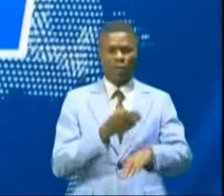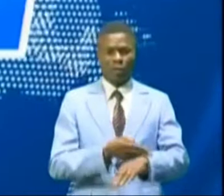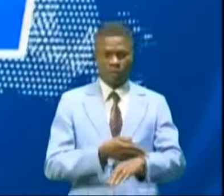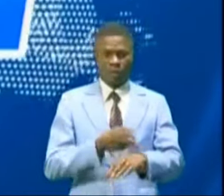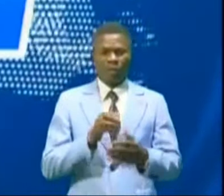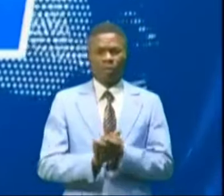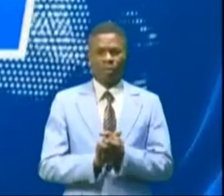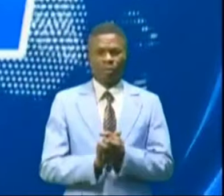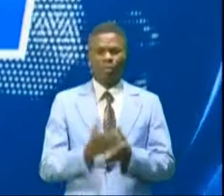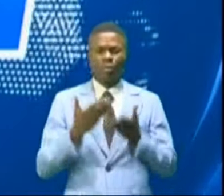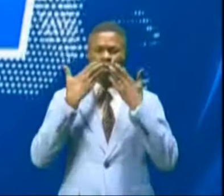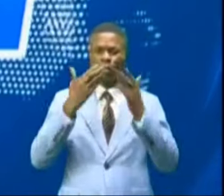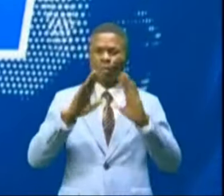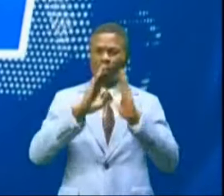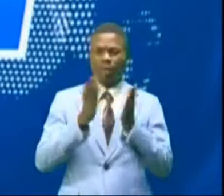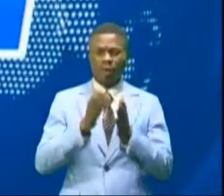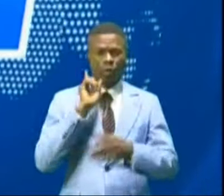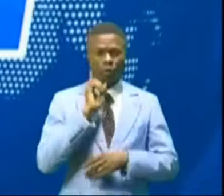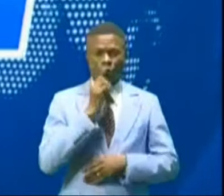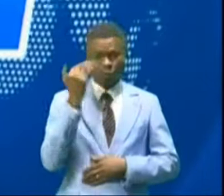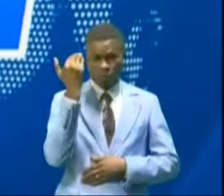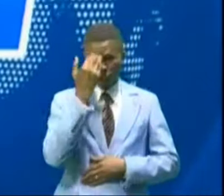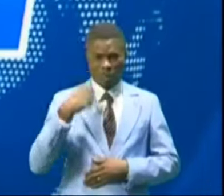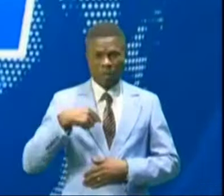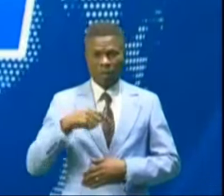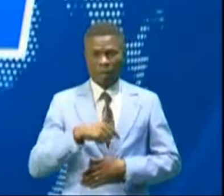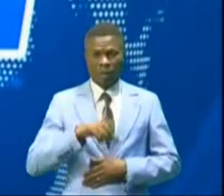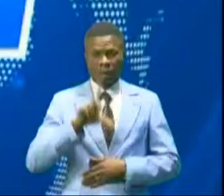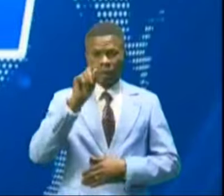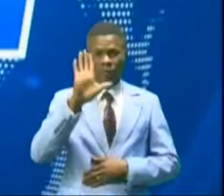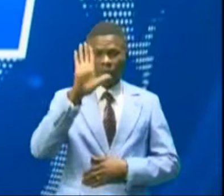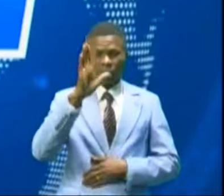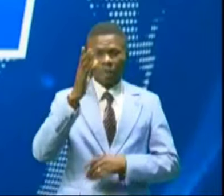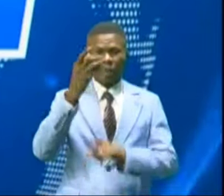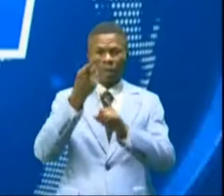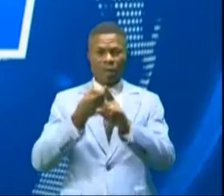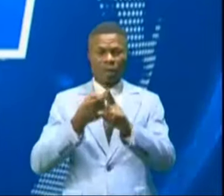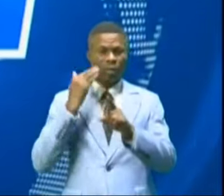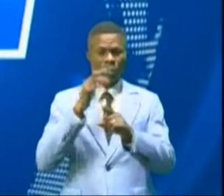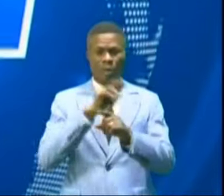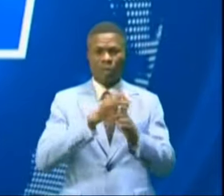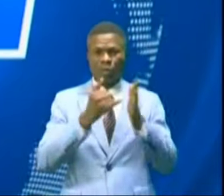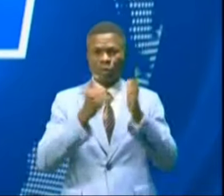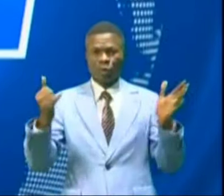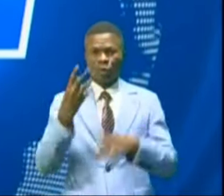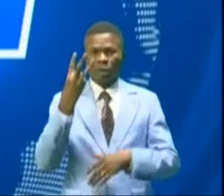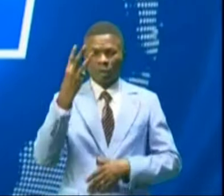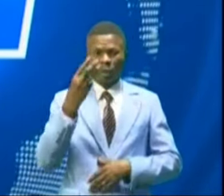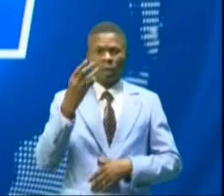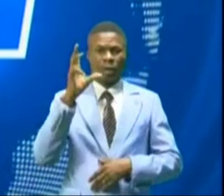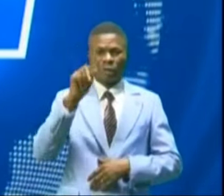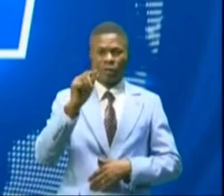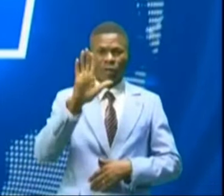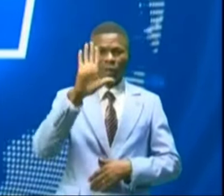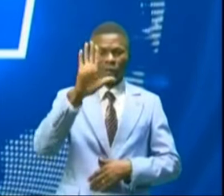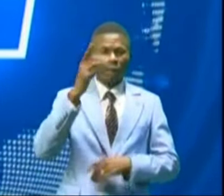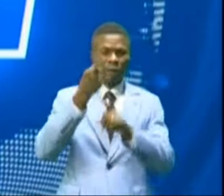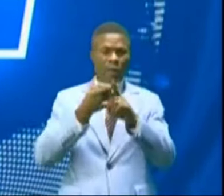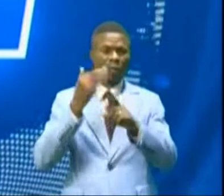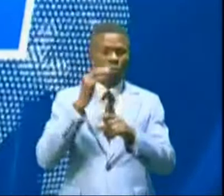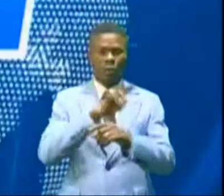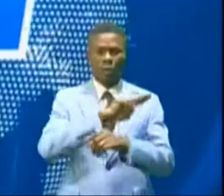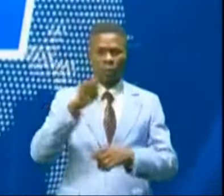19h. Merci d'être avec nous. 25 mai 1963, 25